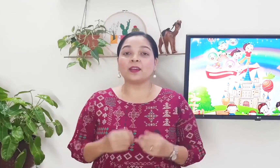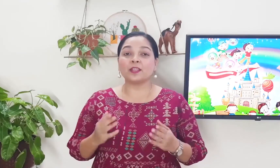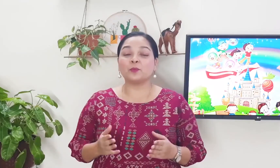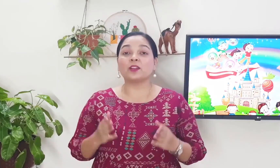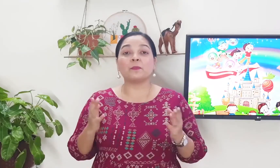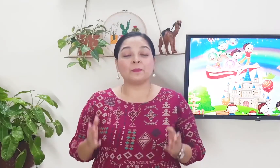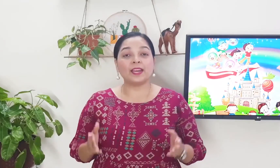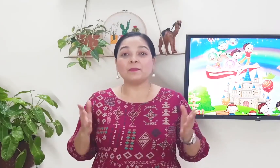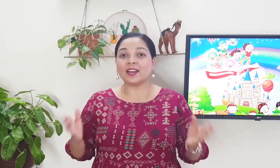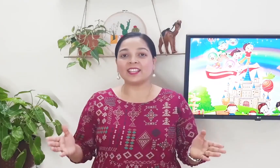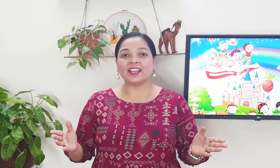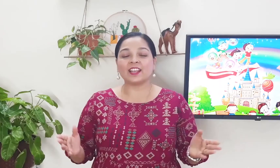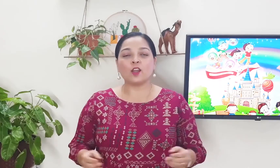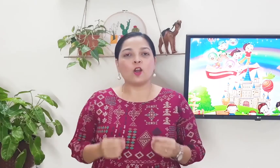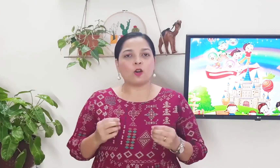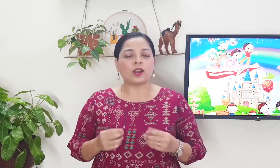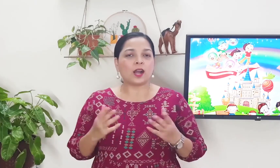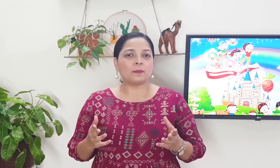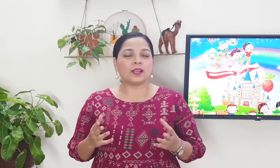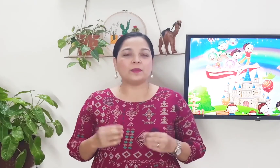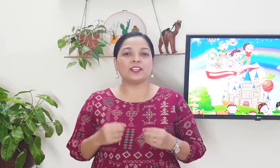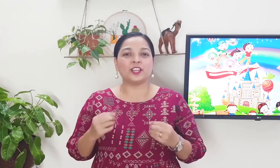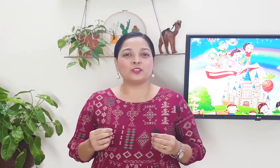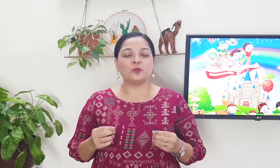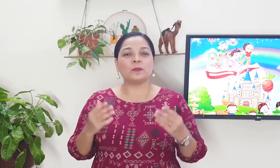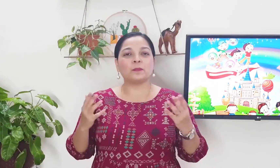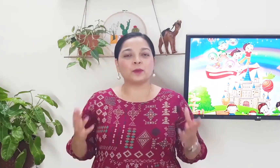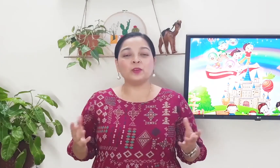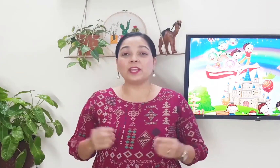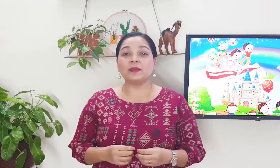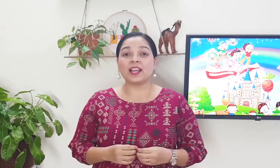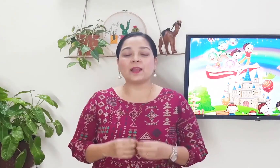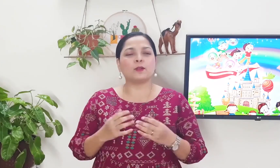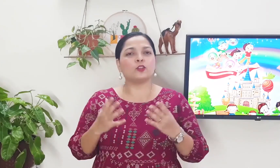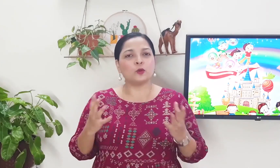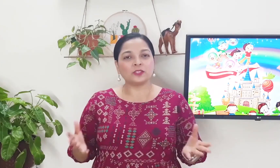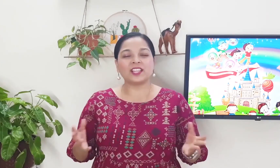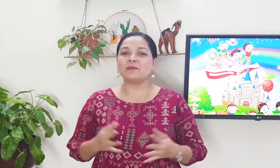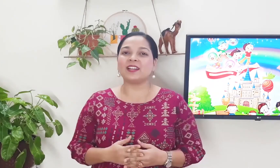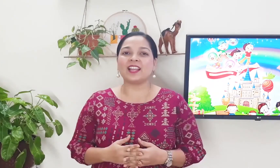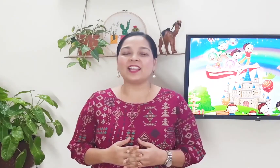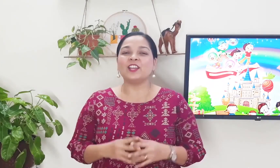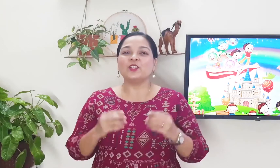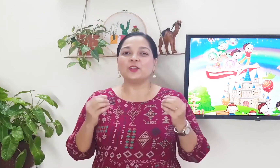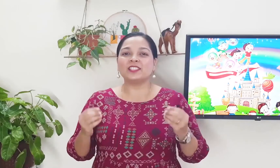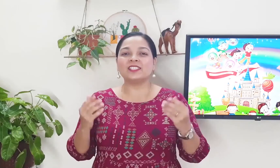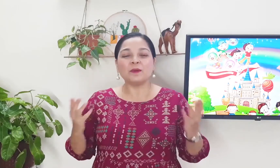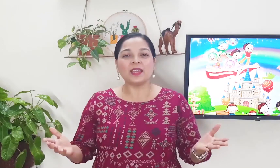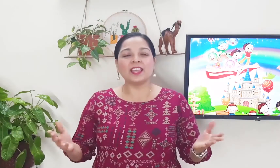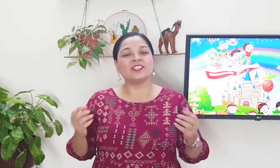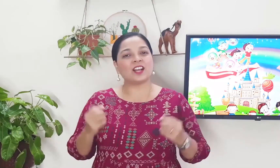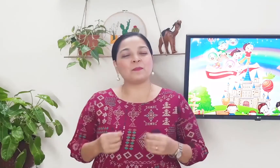आप हमारा ये प्रोग्राम पहली बार देख रहे हैं और आपने अभी तक यीशु को अपने प्रभु नहीं बनाया, अपना दोस्त नहीं बनाया है, तो